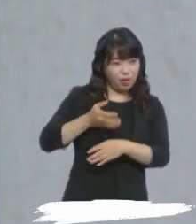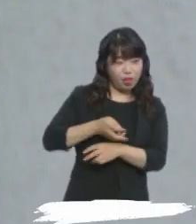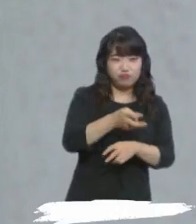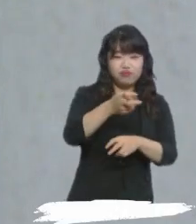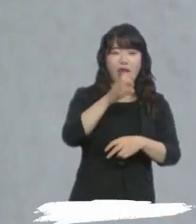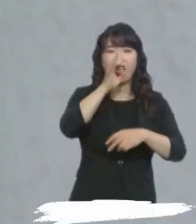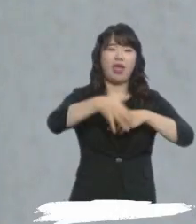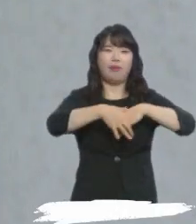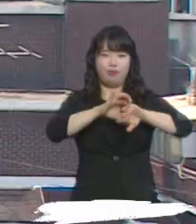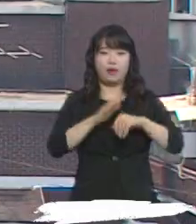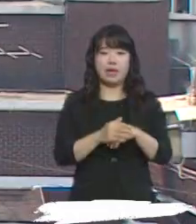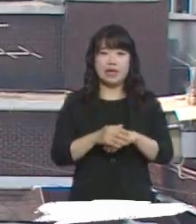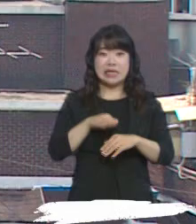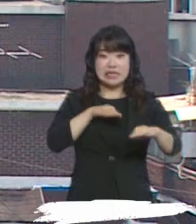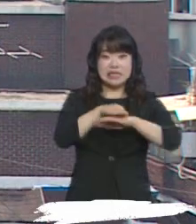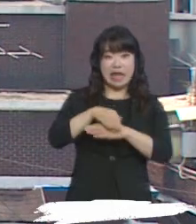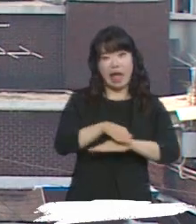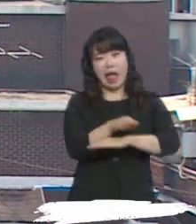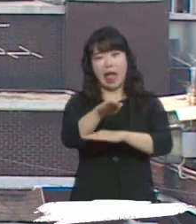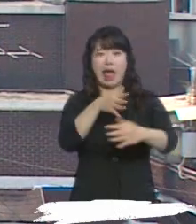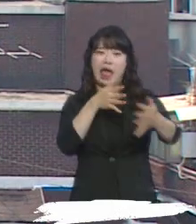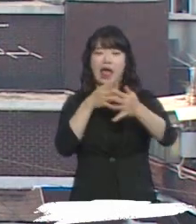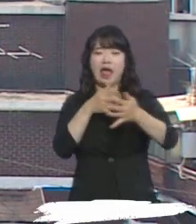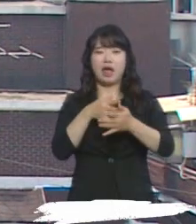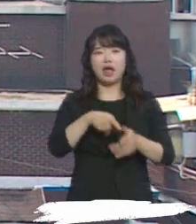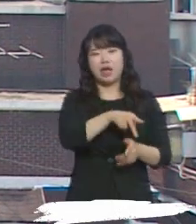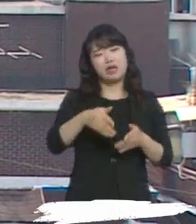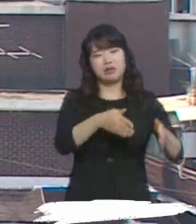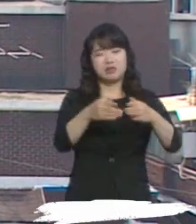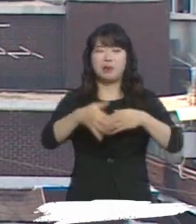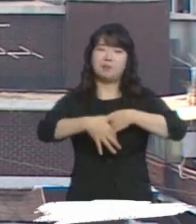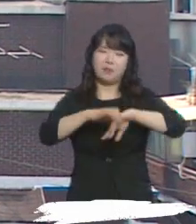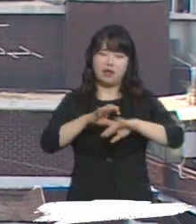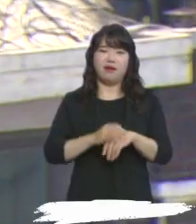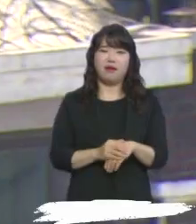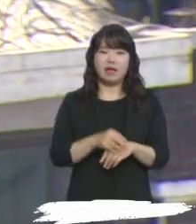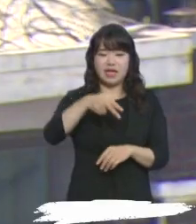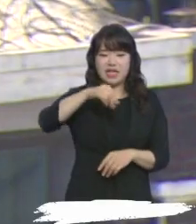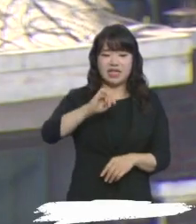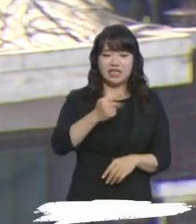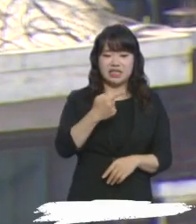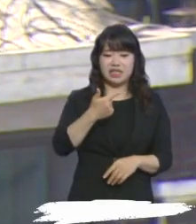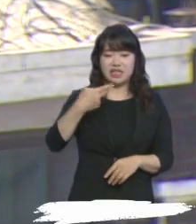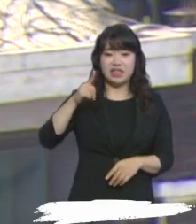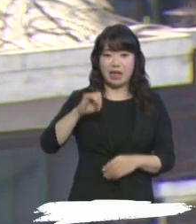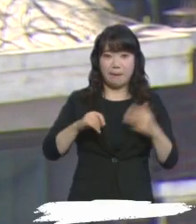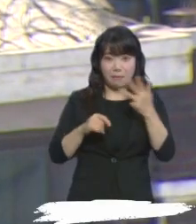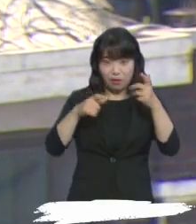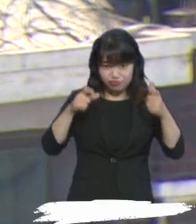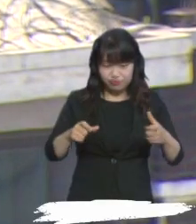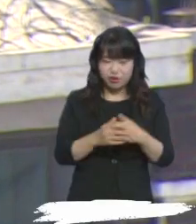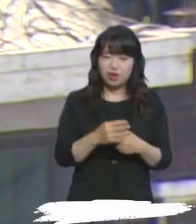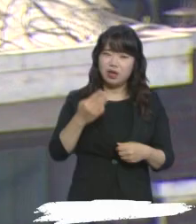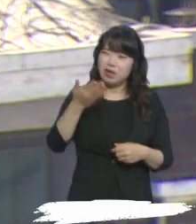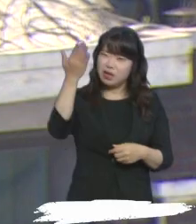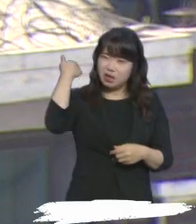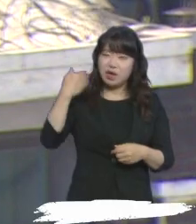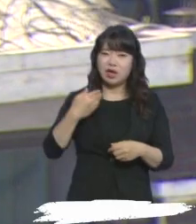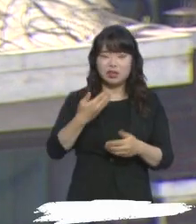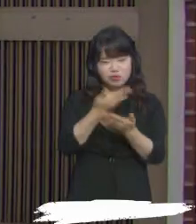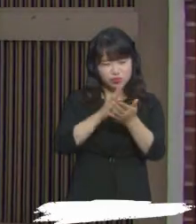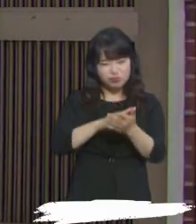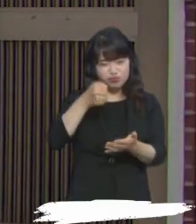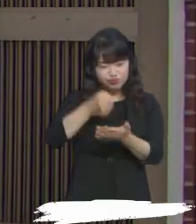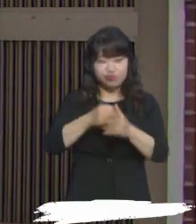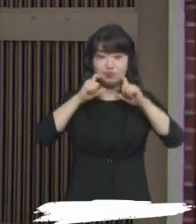형태로 차량조차 못 올라가는 곳도 있습니다. 신당 8구역으로 지난 2007년 정비사업 구역으로